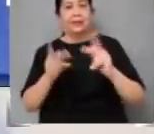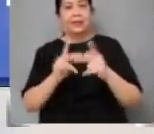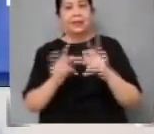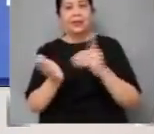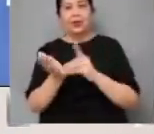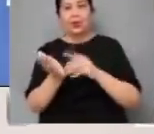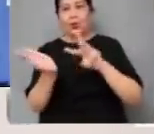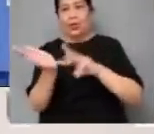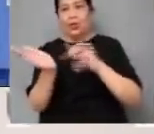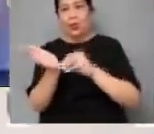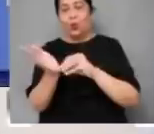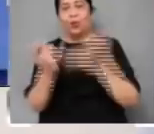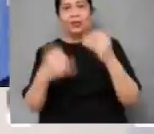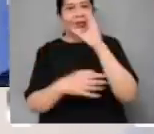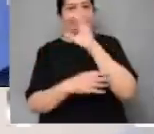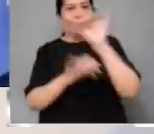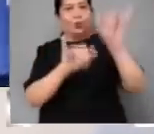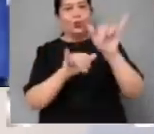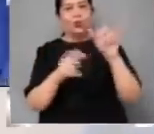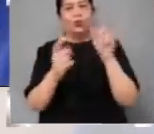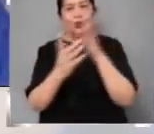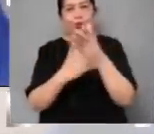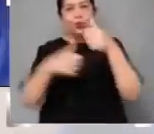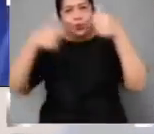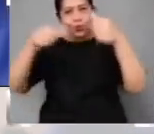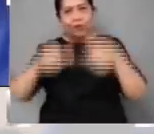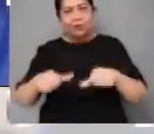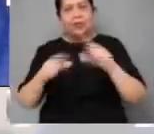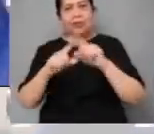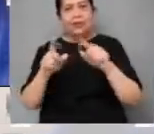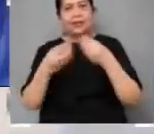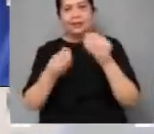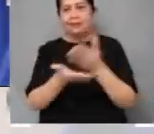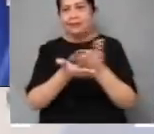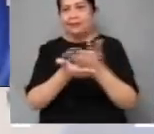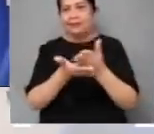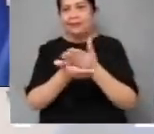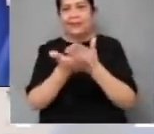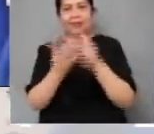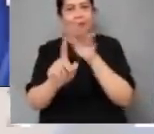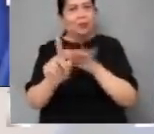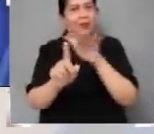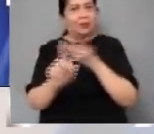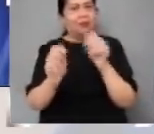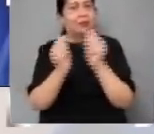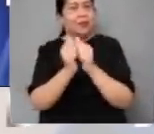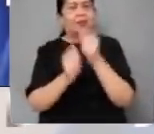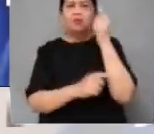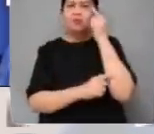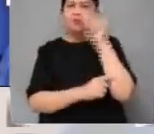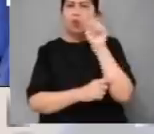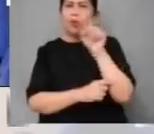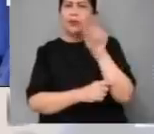nasa Cebu ngayon at sa pamamagitan ng social media, ibinahagi niya ang ilang obserbasyon, pati yung tingin niya ay kailangan donasyon para